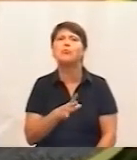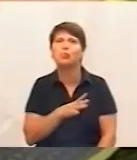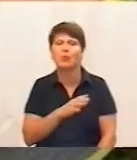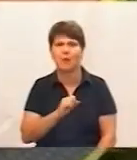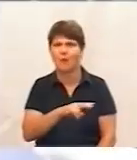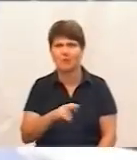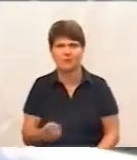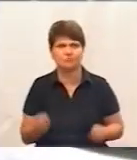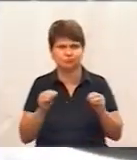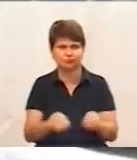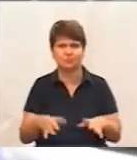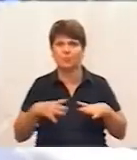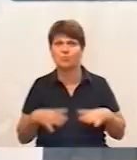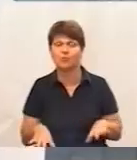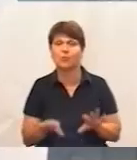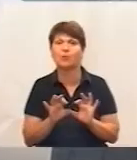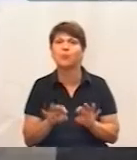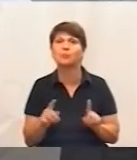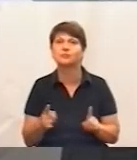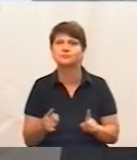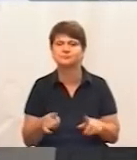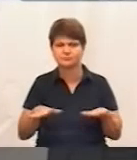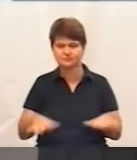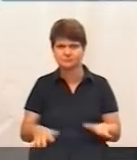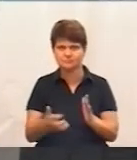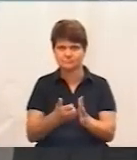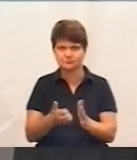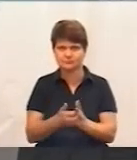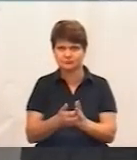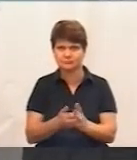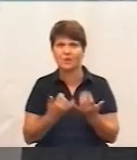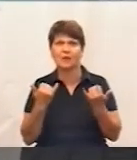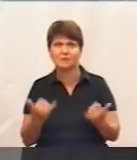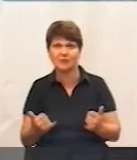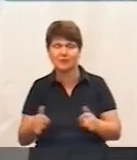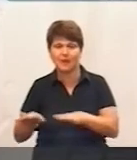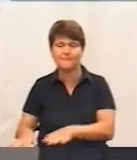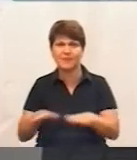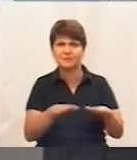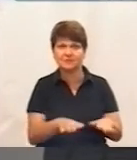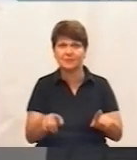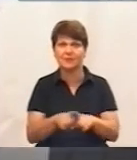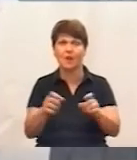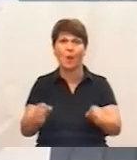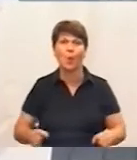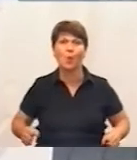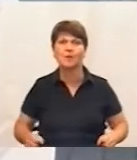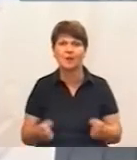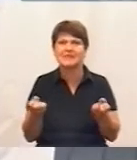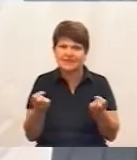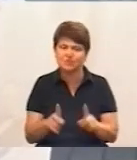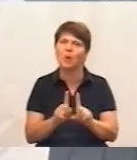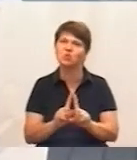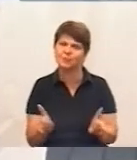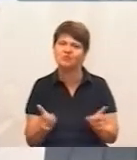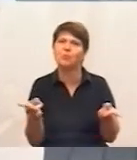не з'явилася. Пояснює, чому. Не вистачило місця, тому що для розташування такої гойдалки для діток з